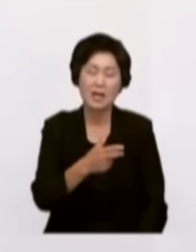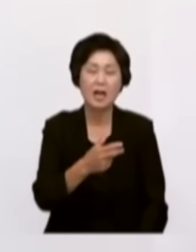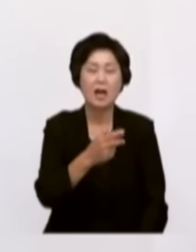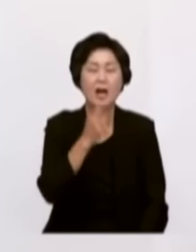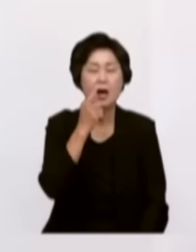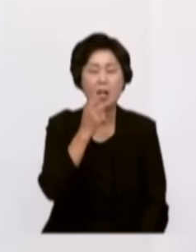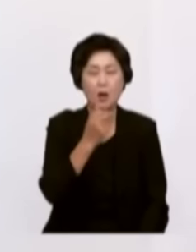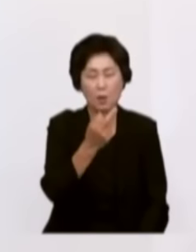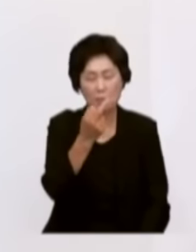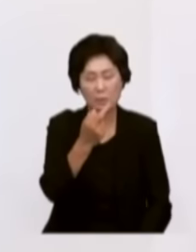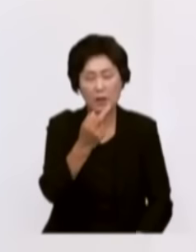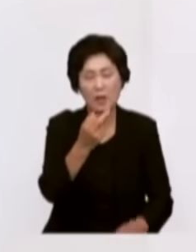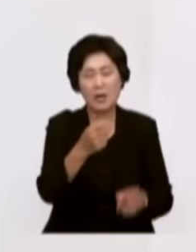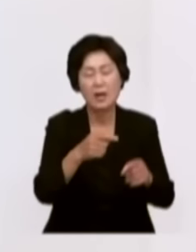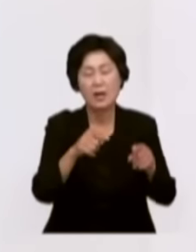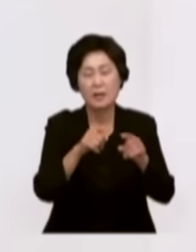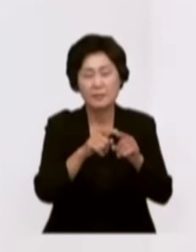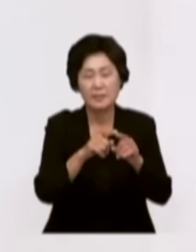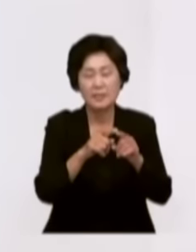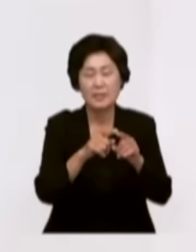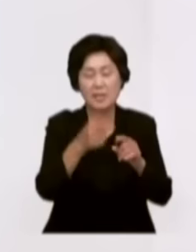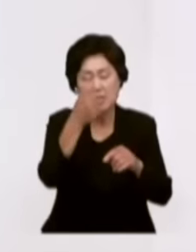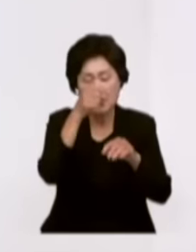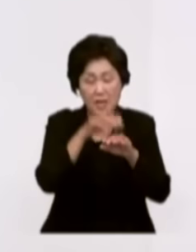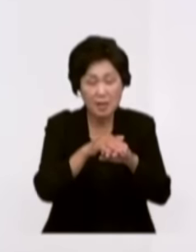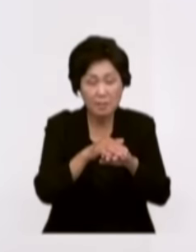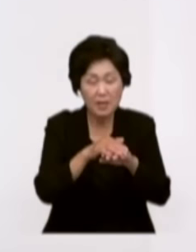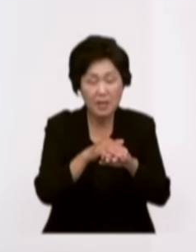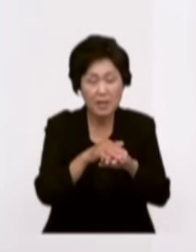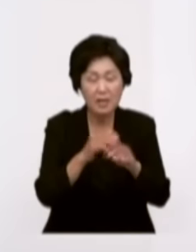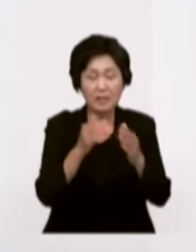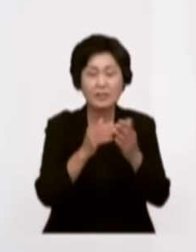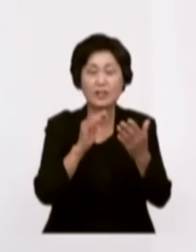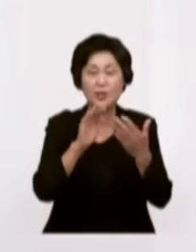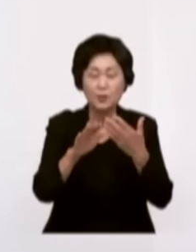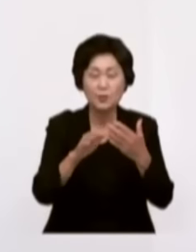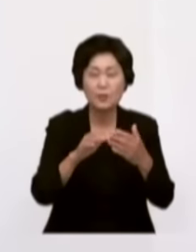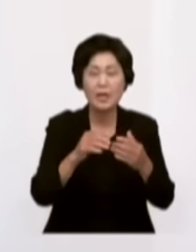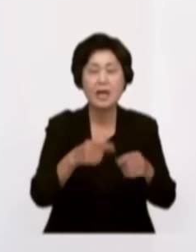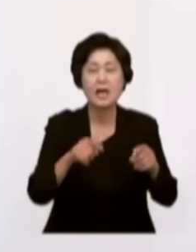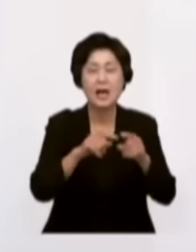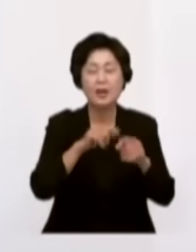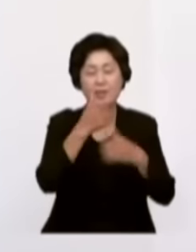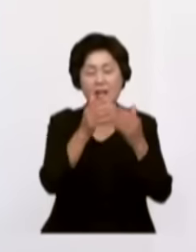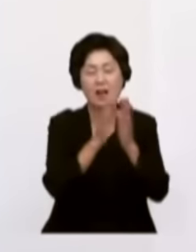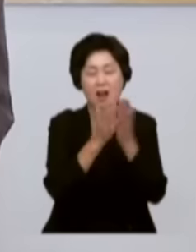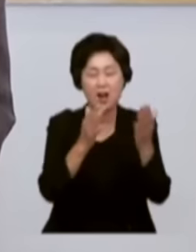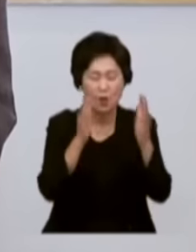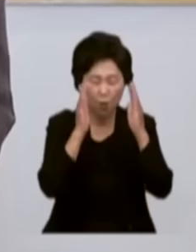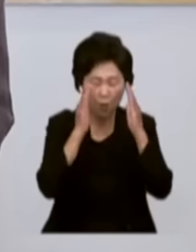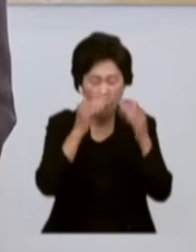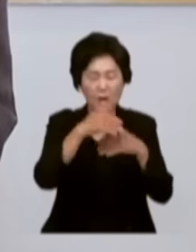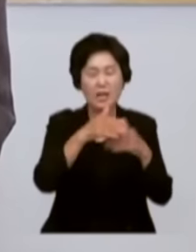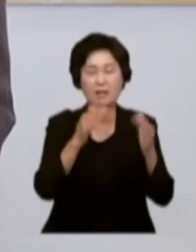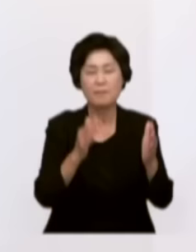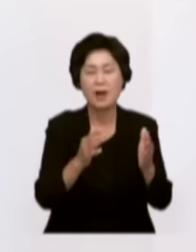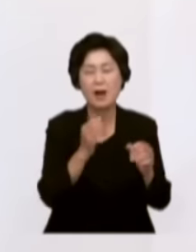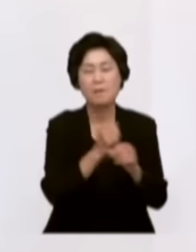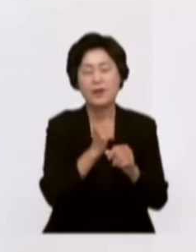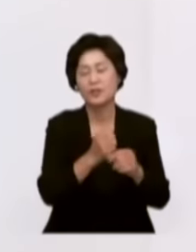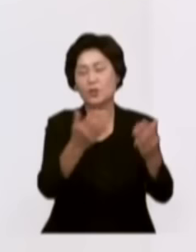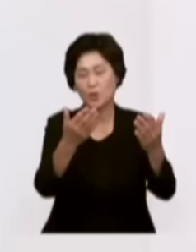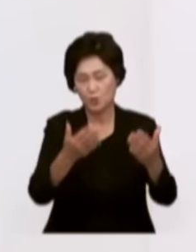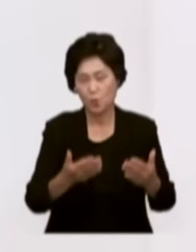교회 가서 예배를 보고 끝나고 나서 연인들끼리 모여서 또 우리가 그 성경 공부하는 그 반을 일부러 만들었어요. 저 때문에. 아~ 그래서